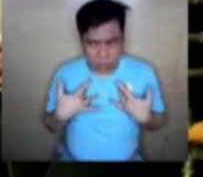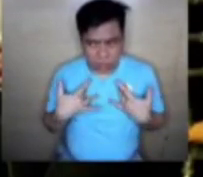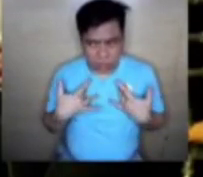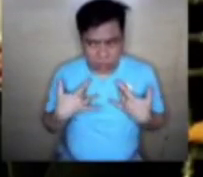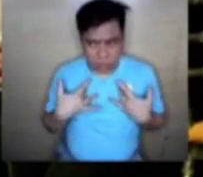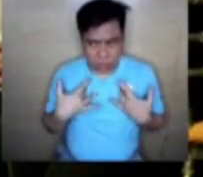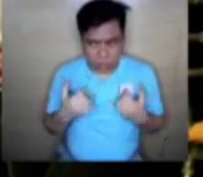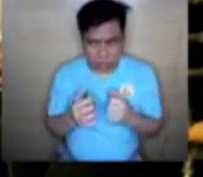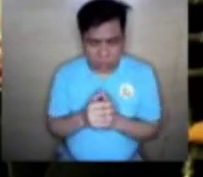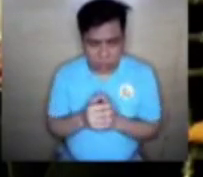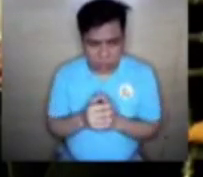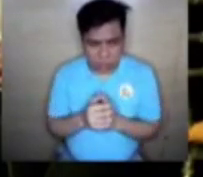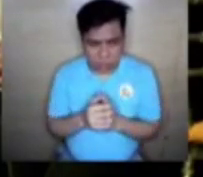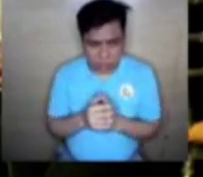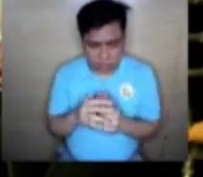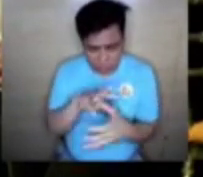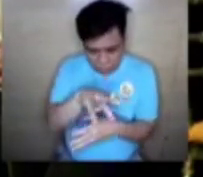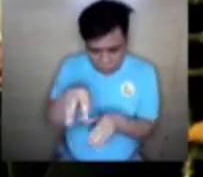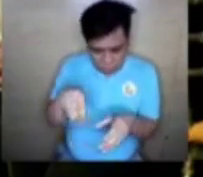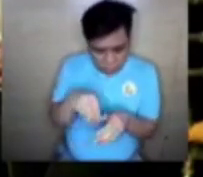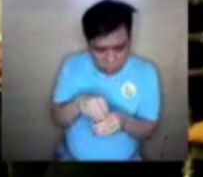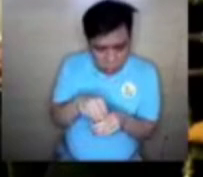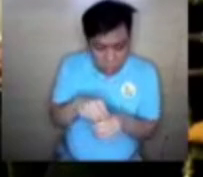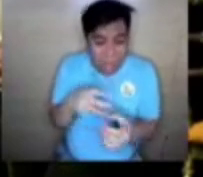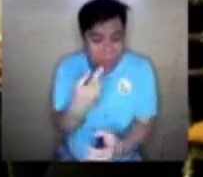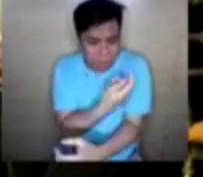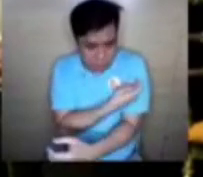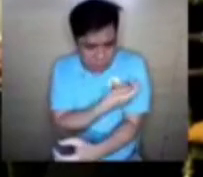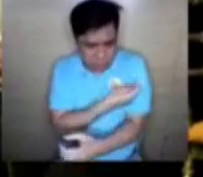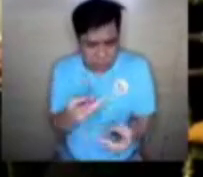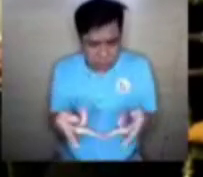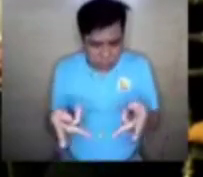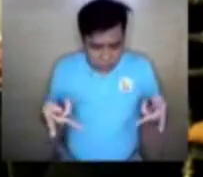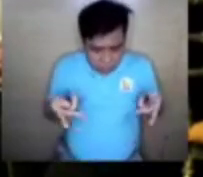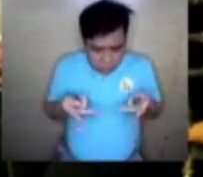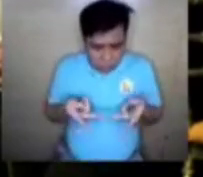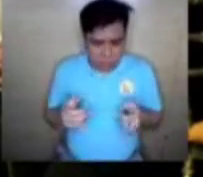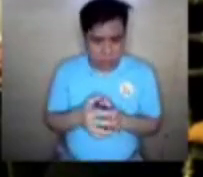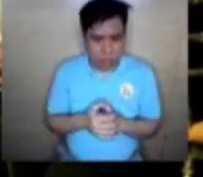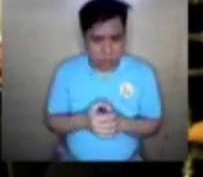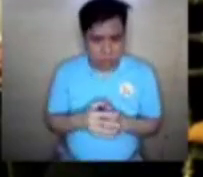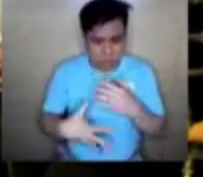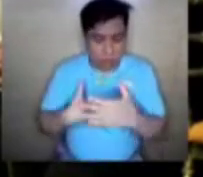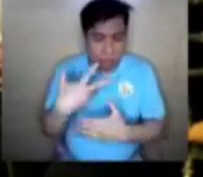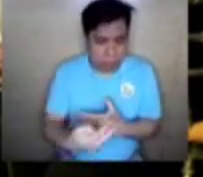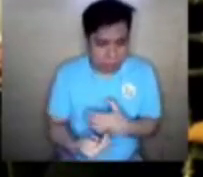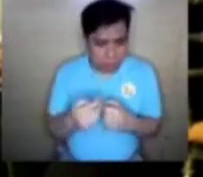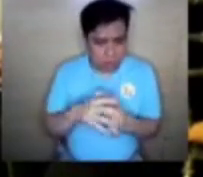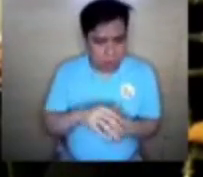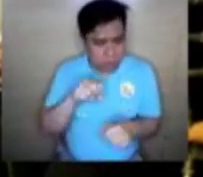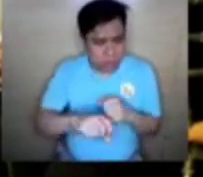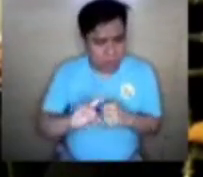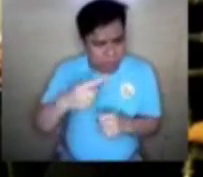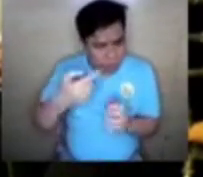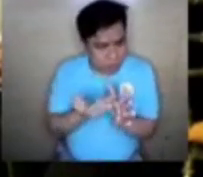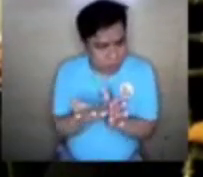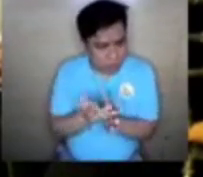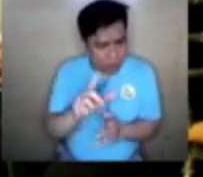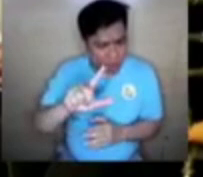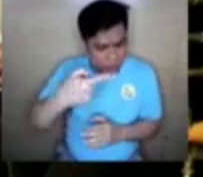tunnel sa pandemyang ito, ang vaccination program. Ang lungsod ng Pasig ay ang unang